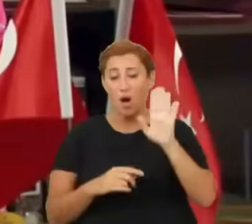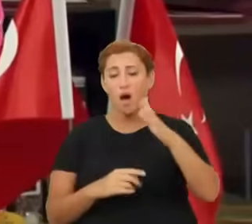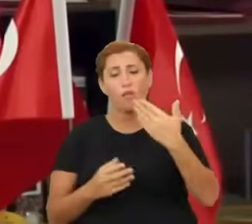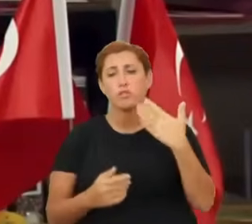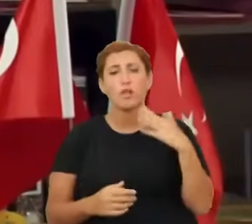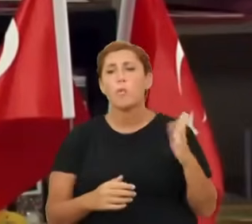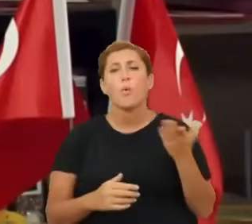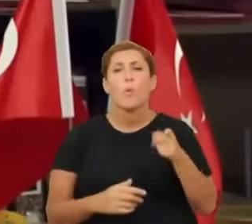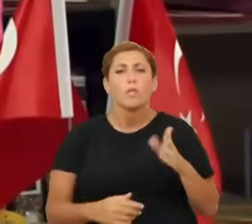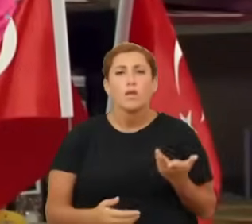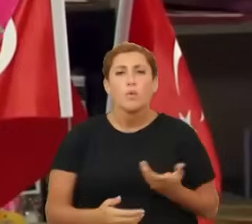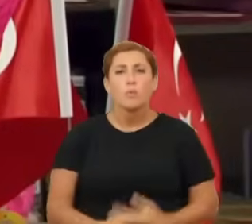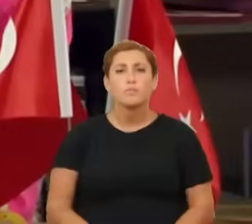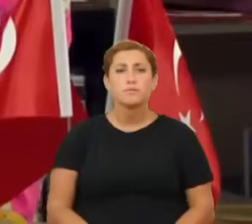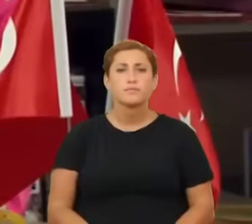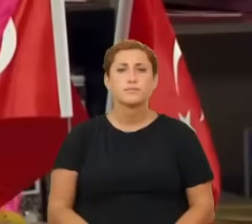anlat bakayım, ne o?